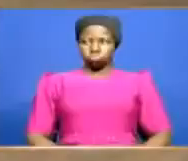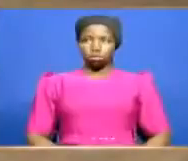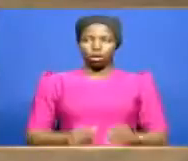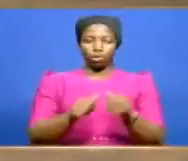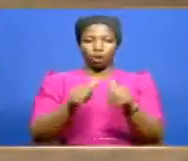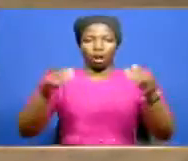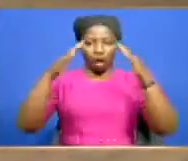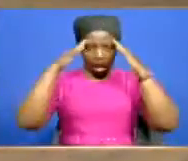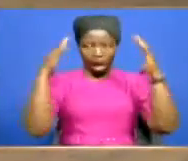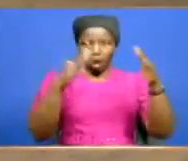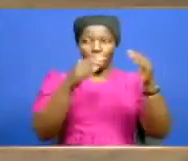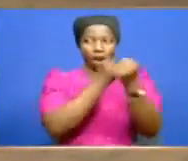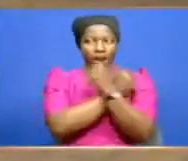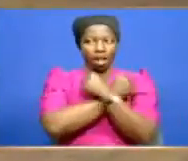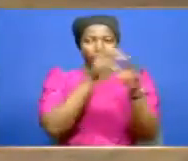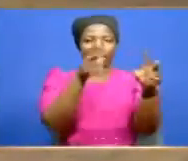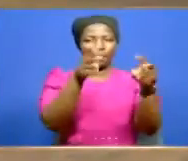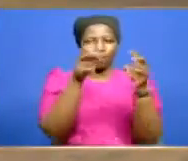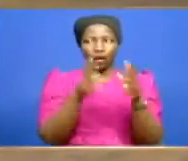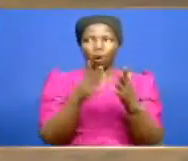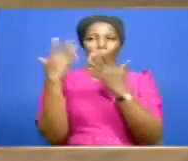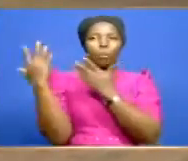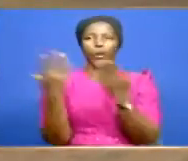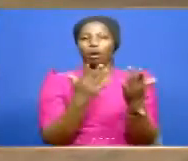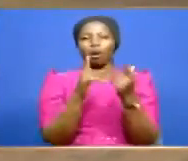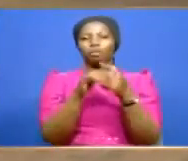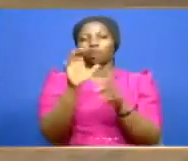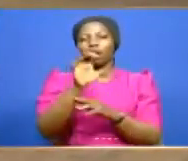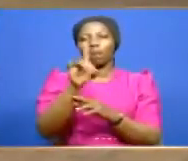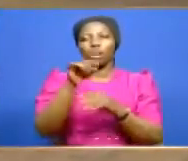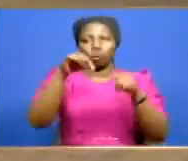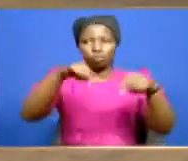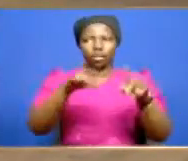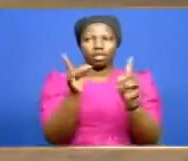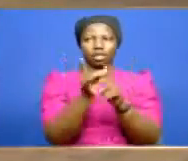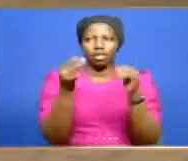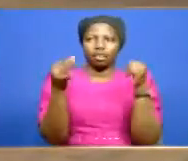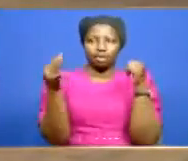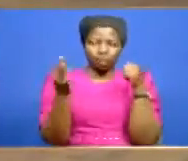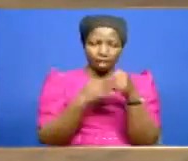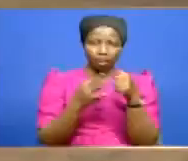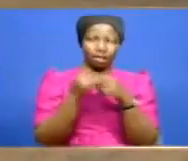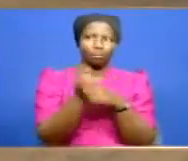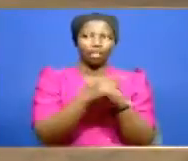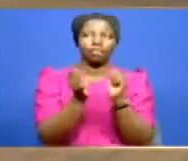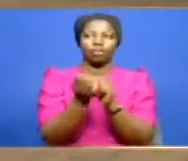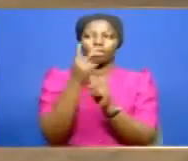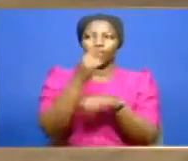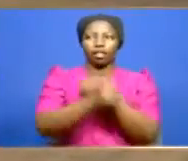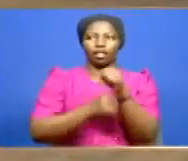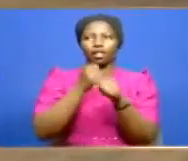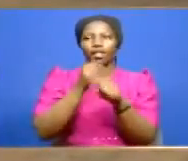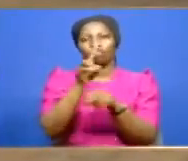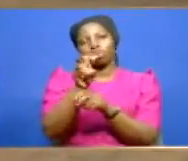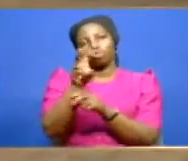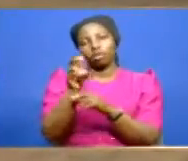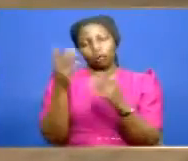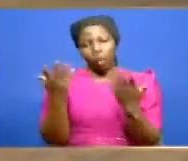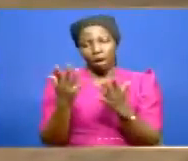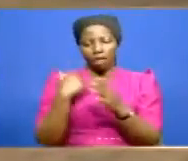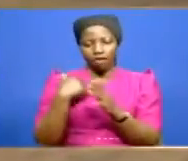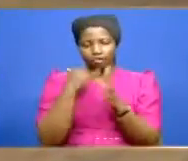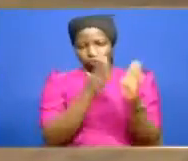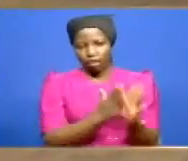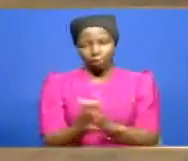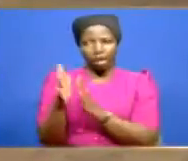Namhujambo mpenzi mtazamaji, karibu kwenye darubini ya Channel 1 leo ikiwa tarehe 8 mwezi wa 12 mwaka 2020 ambapo tumekuandalia